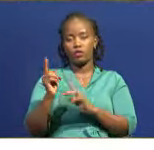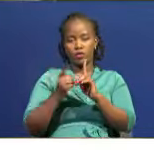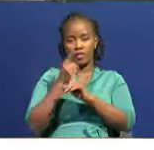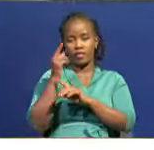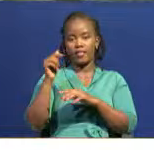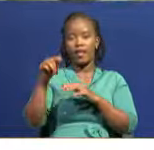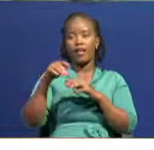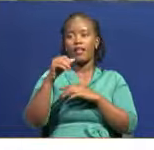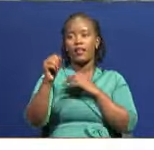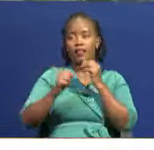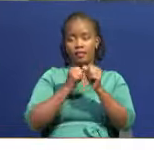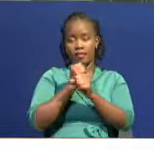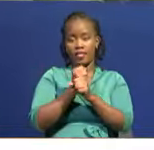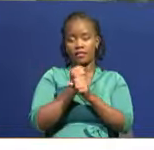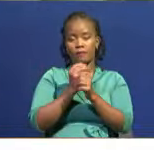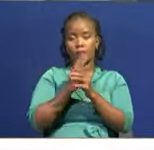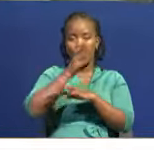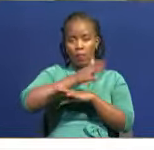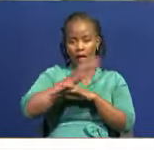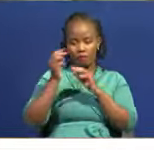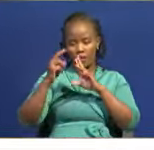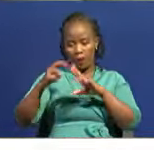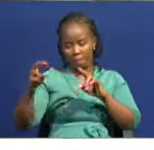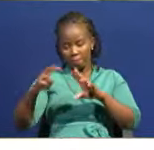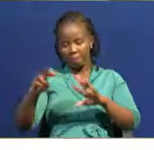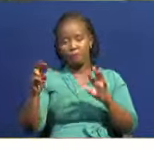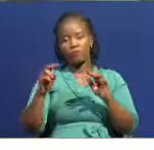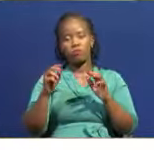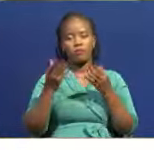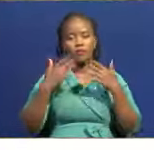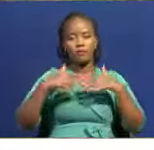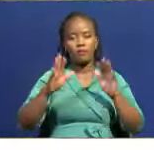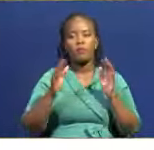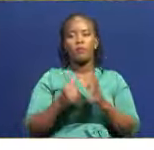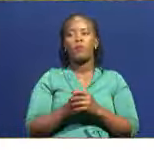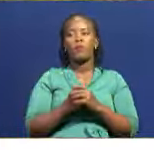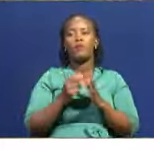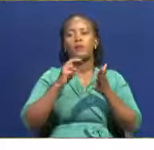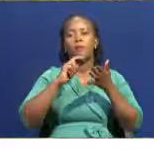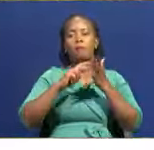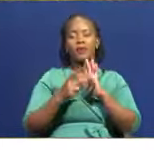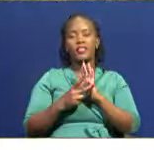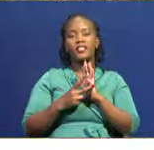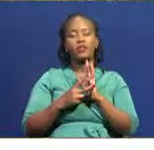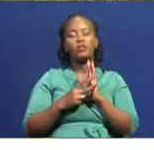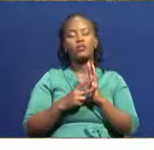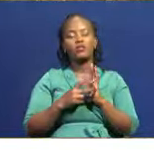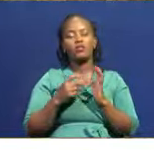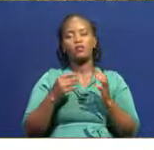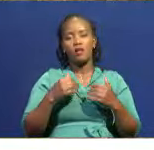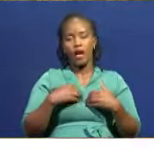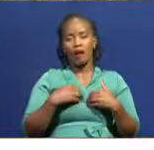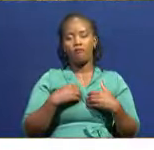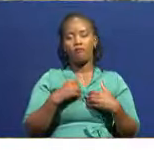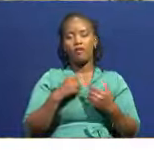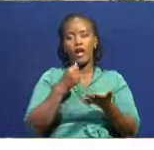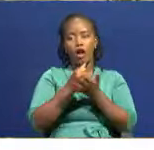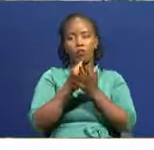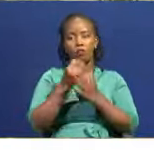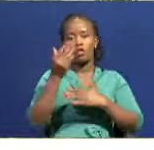huu baada ya shughuli za uchunguzi na utathmini kukamilika. Mradi huo utafanikisha ujenzi wa